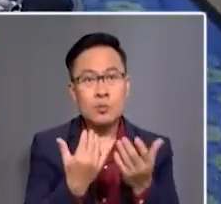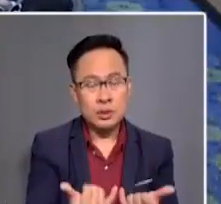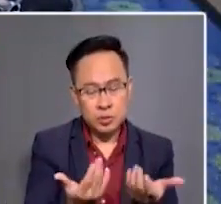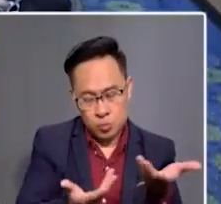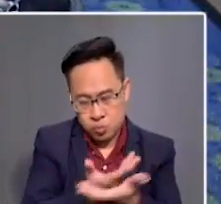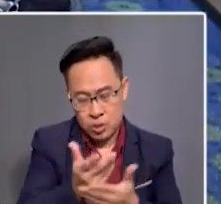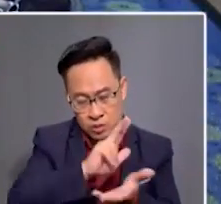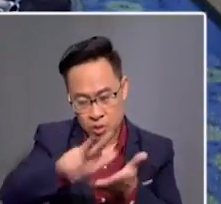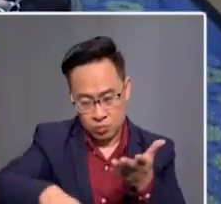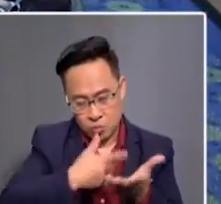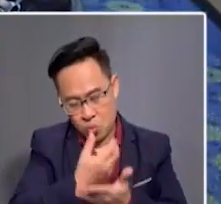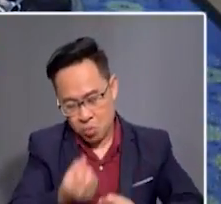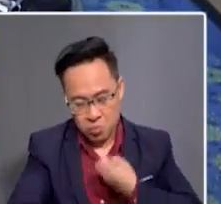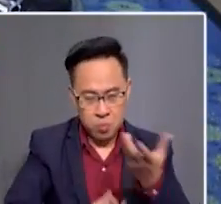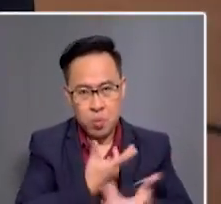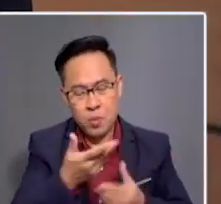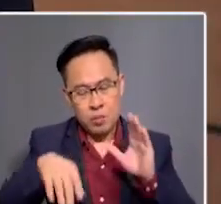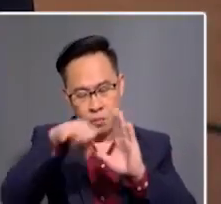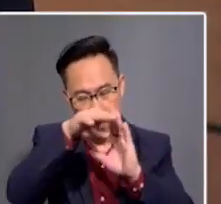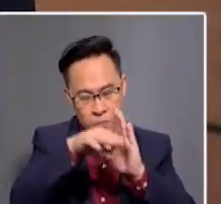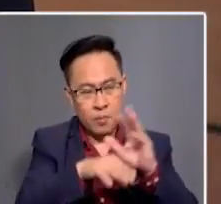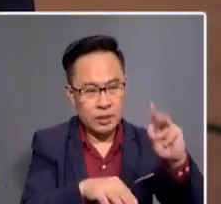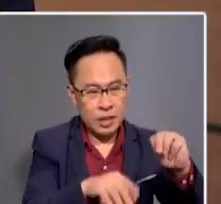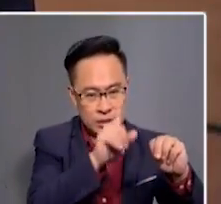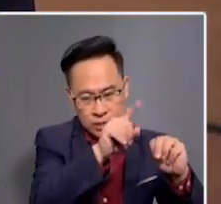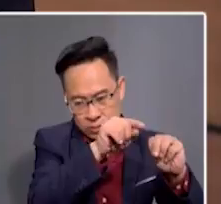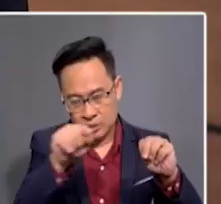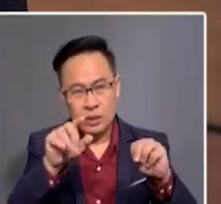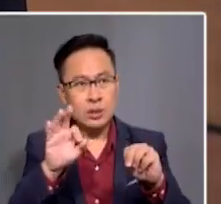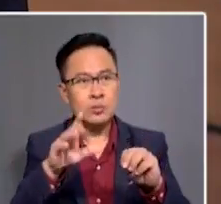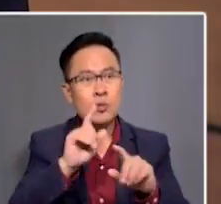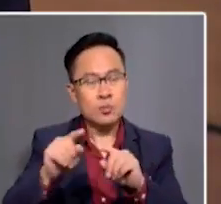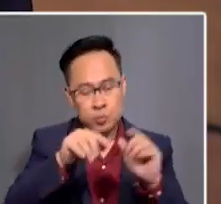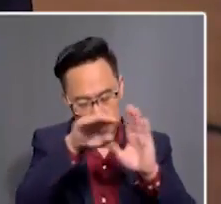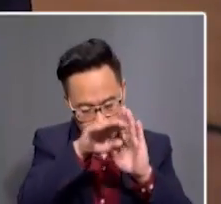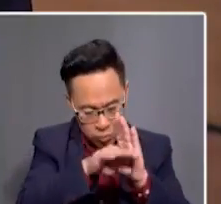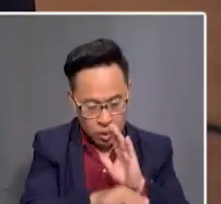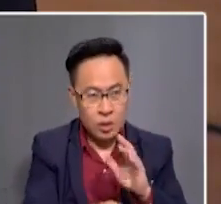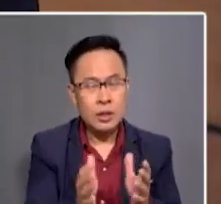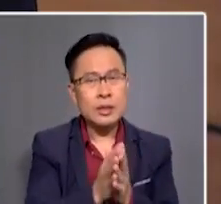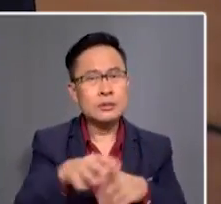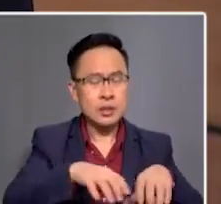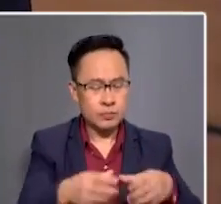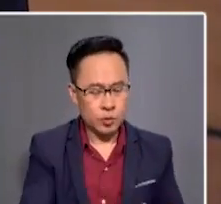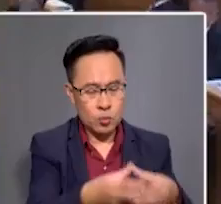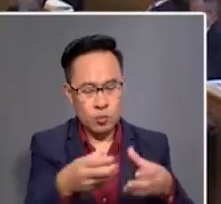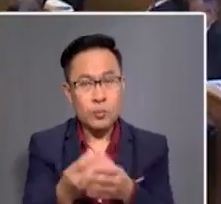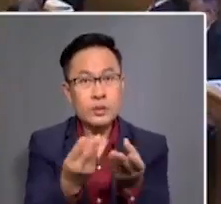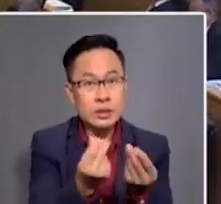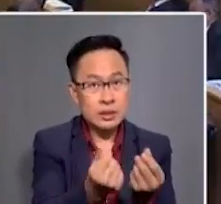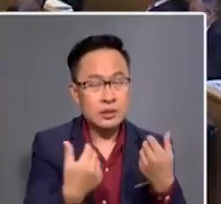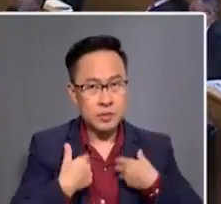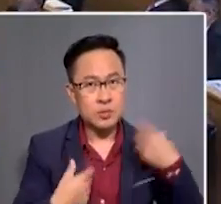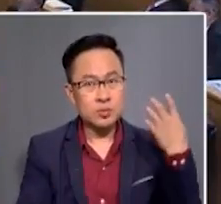ช้เวลากว่า3ชั่วโมงนะคะพิจารณารายมาตราในวาระ2โดยเนื้อหายังคงประเภทที่ดินที่ต้องภาษีไว้4ร